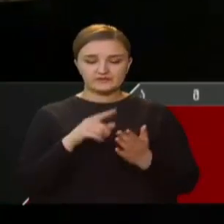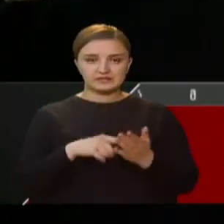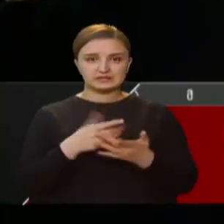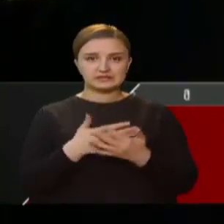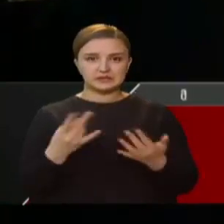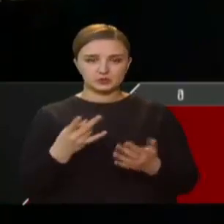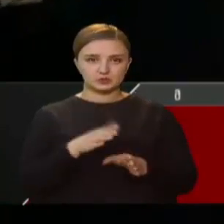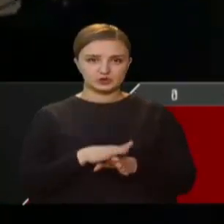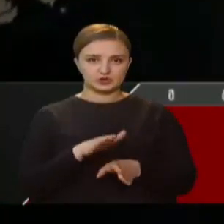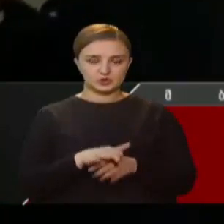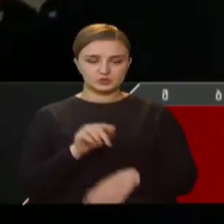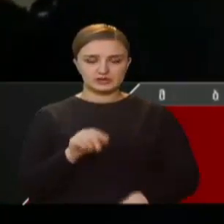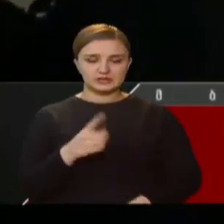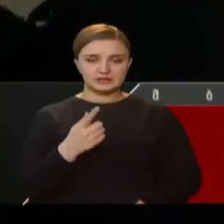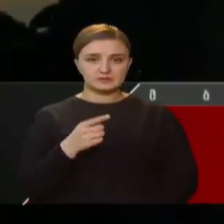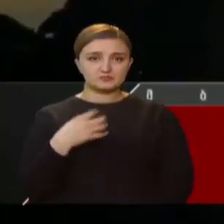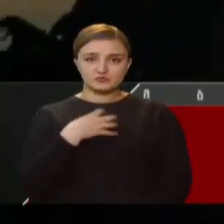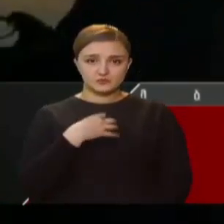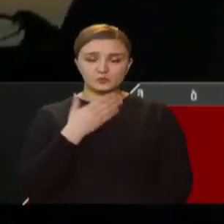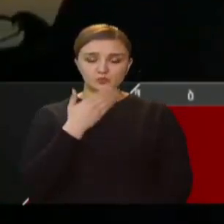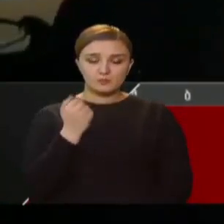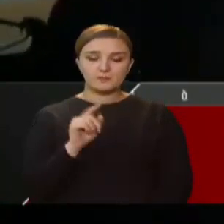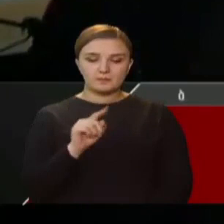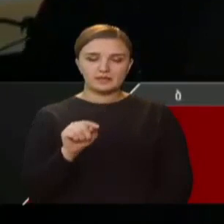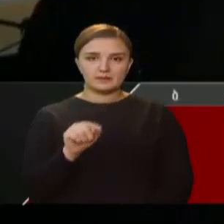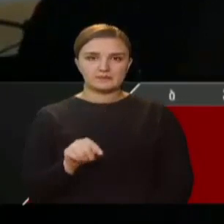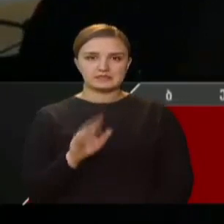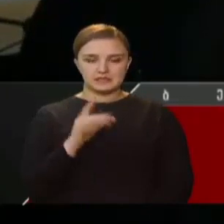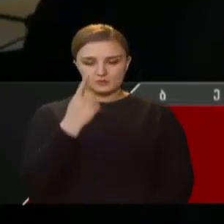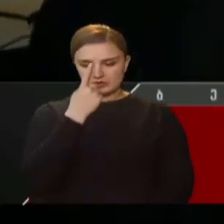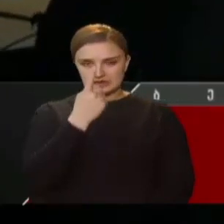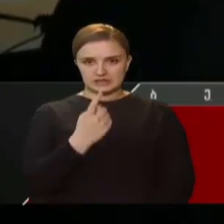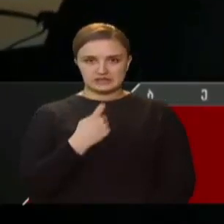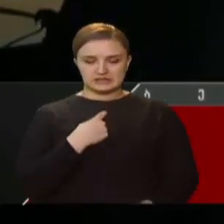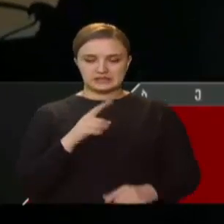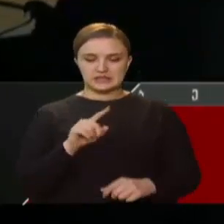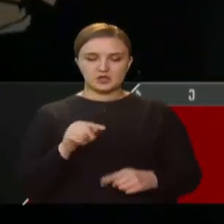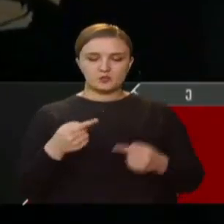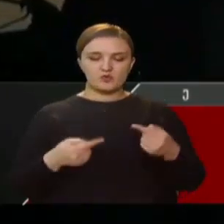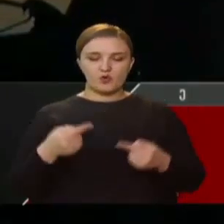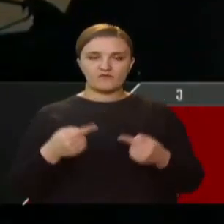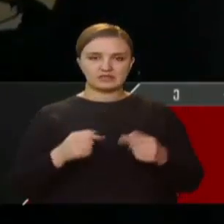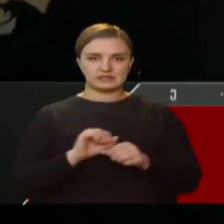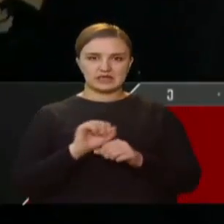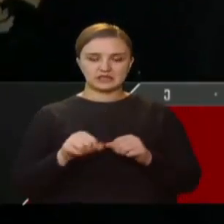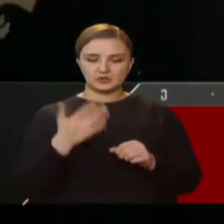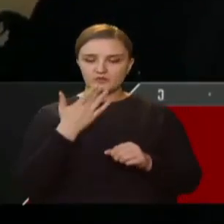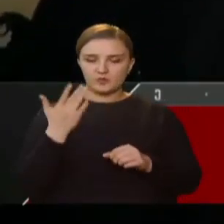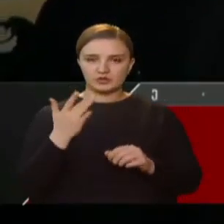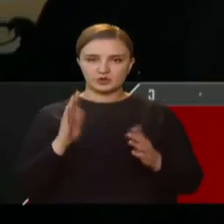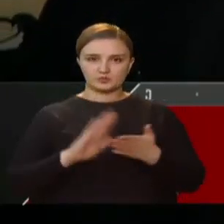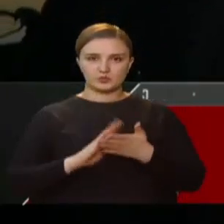უნდა შესრულდეს. Ეს არ არის გარდამტეხი, მაგრამ ეს იქნებოდა სიგნალი, თუნდაც ჩვენთვის, ღრმა კონფლიქტის გადაჭრის, პოლიტიკური